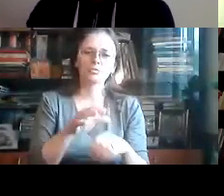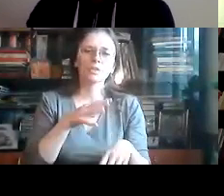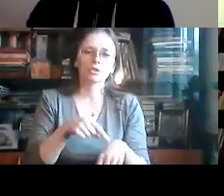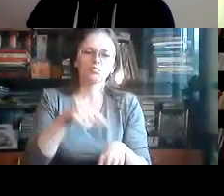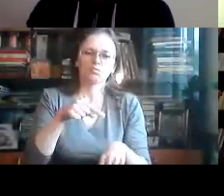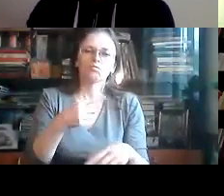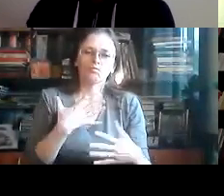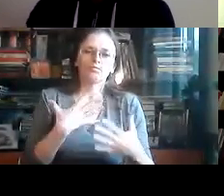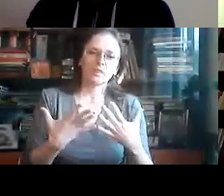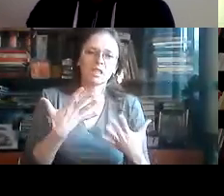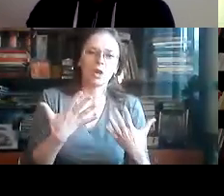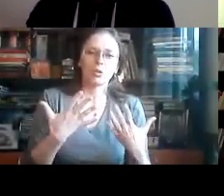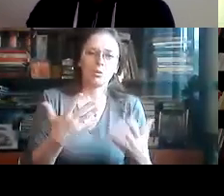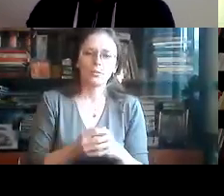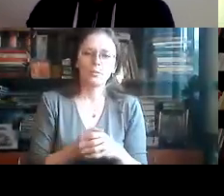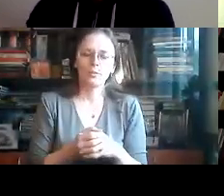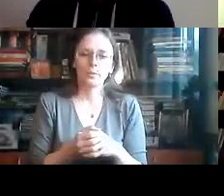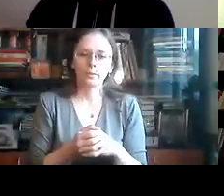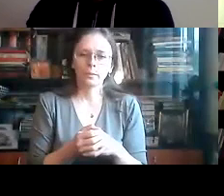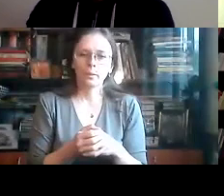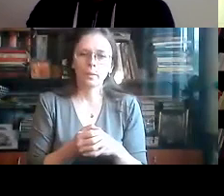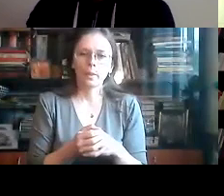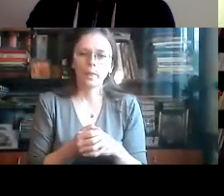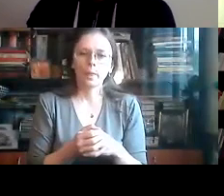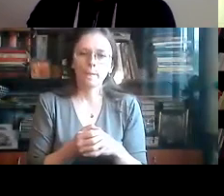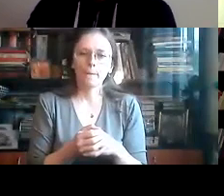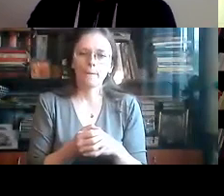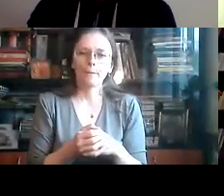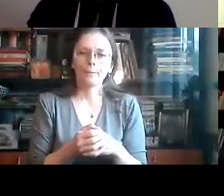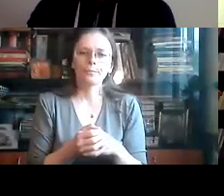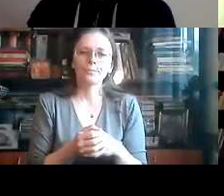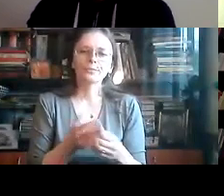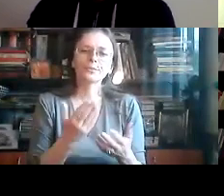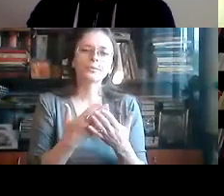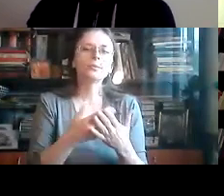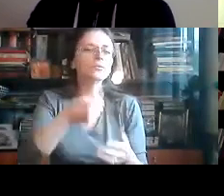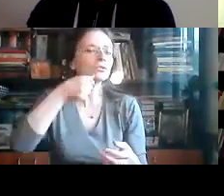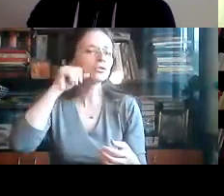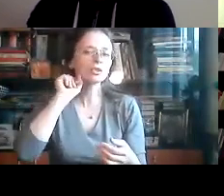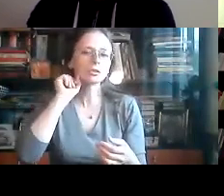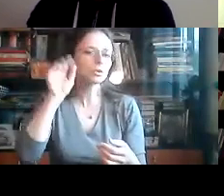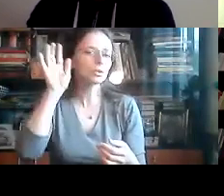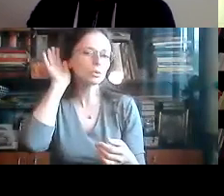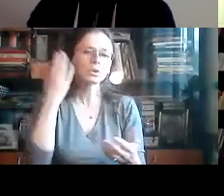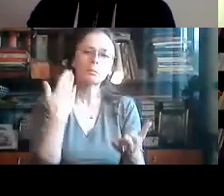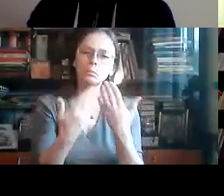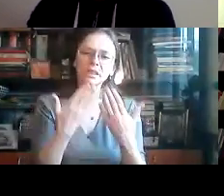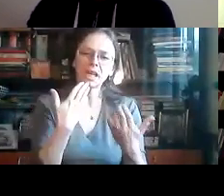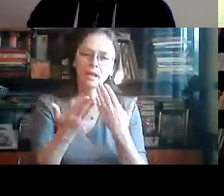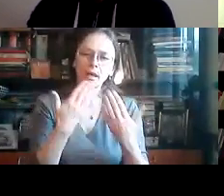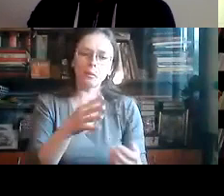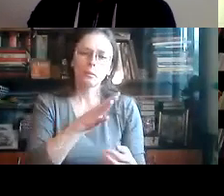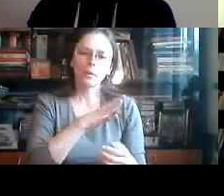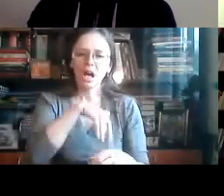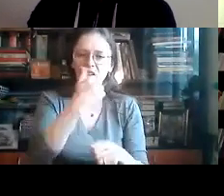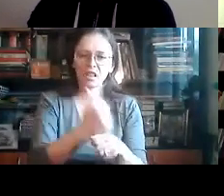И я вчера слушала беседу главного редактора журнала «Театра российского» и